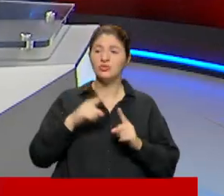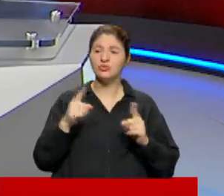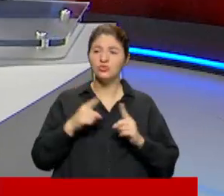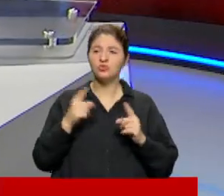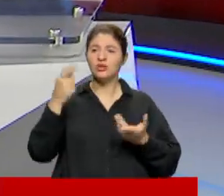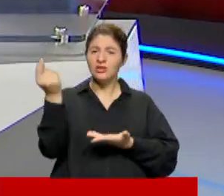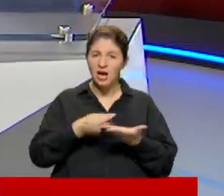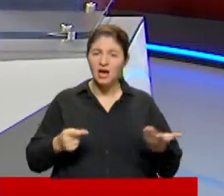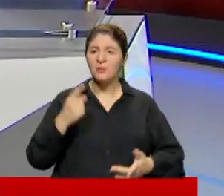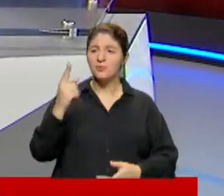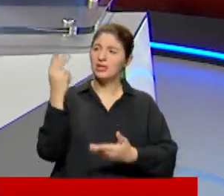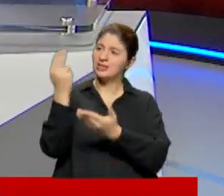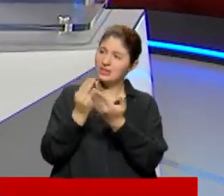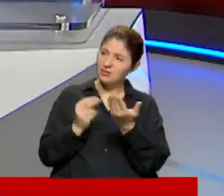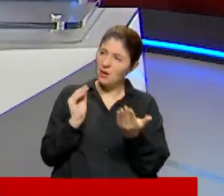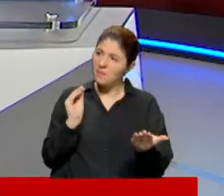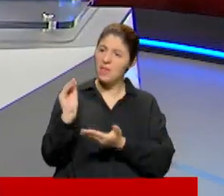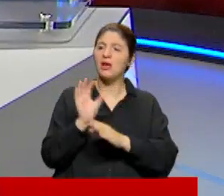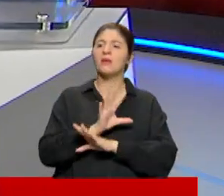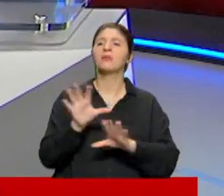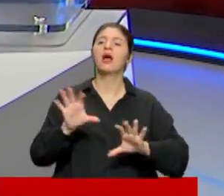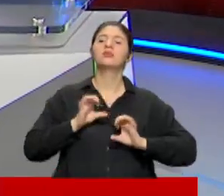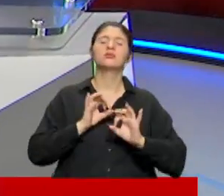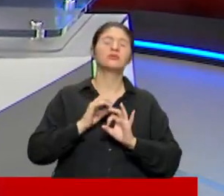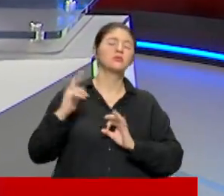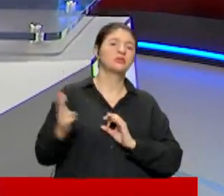uzun makaleler bir karikatürün bir çizimin etkisini